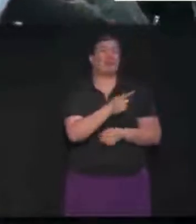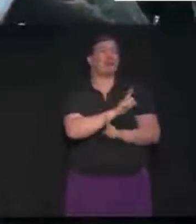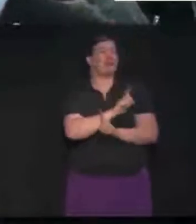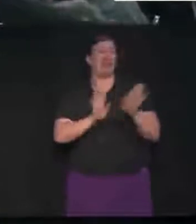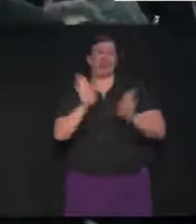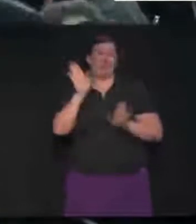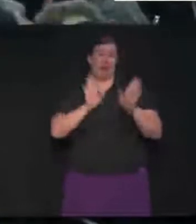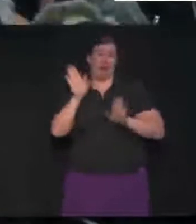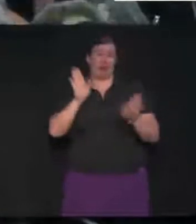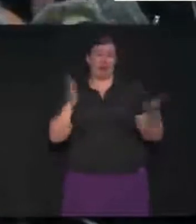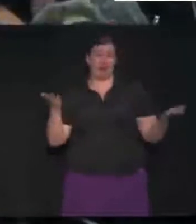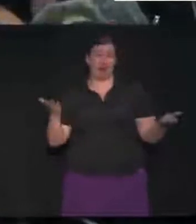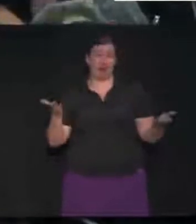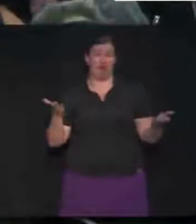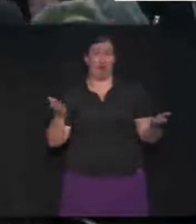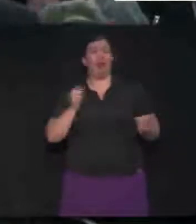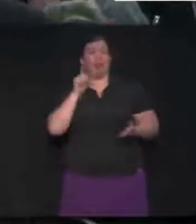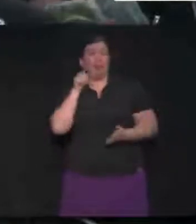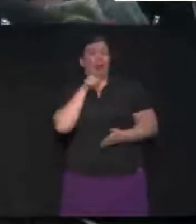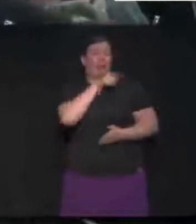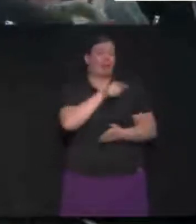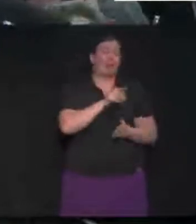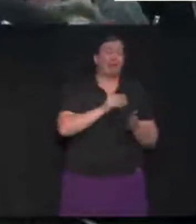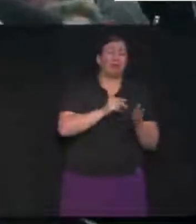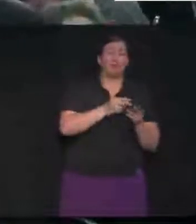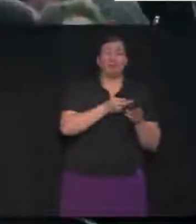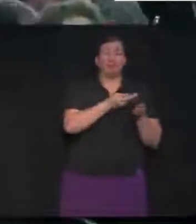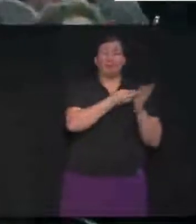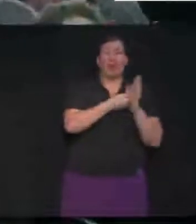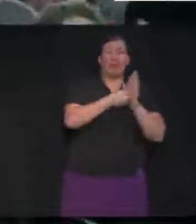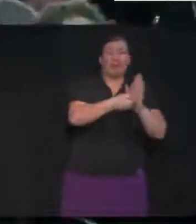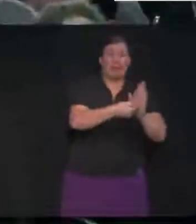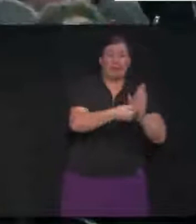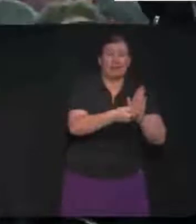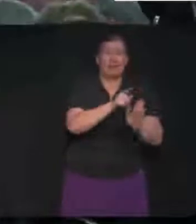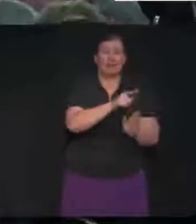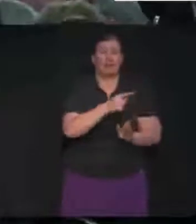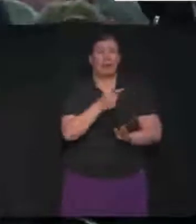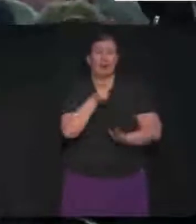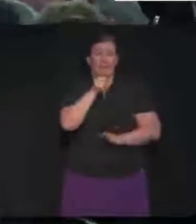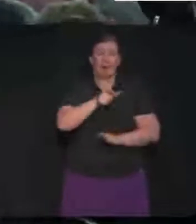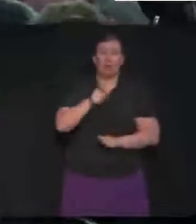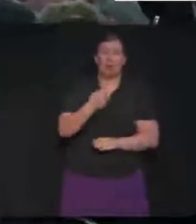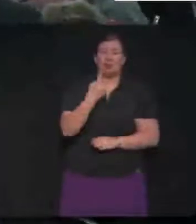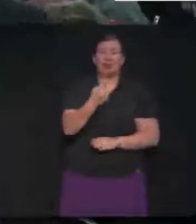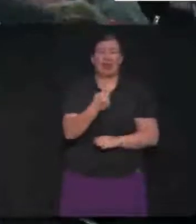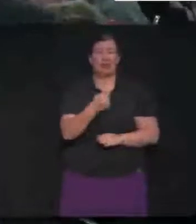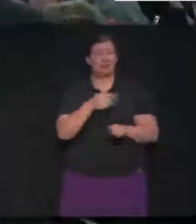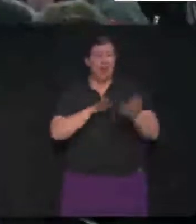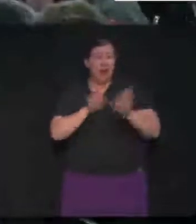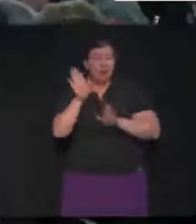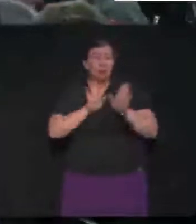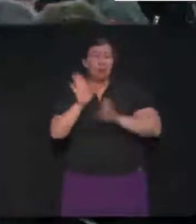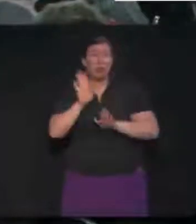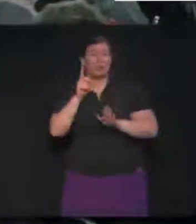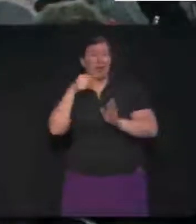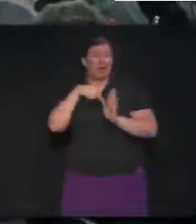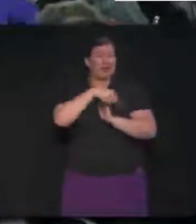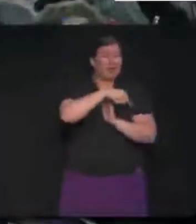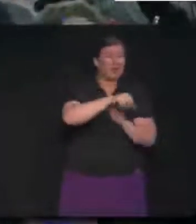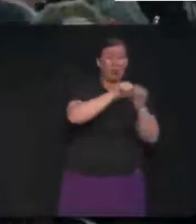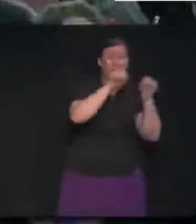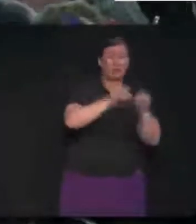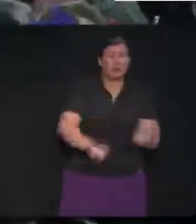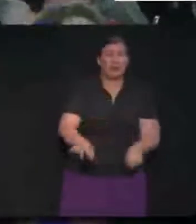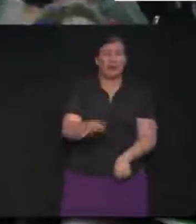repräsentieren können aber diejenigen die selber abstimmen haben in einen delegationssystem nichts zu sagen und sie spüren das auch es ist